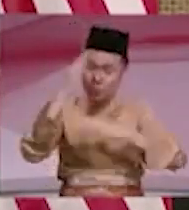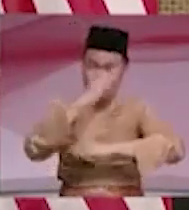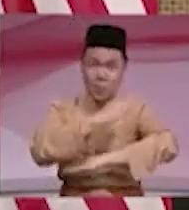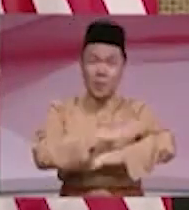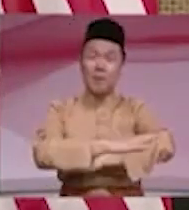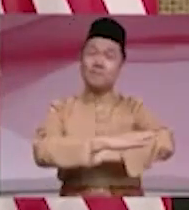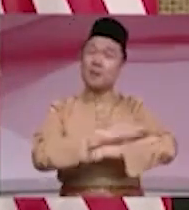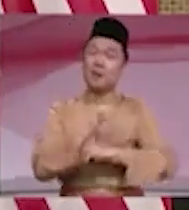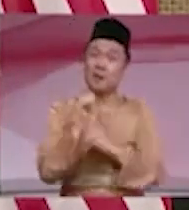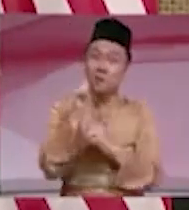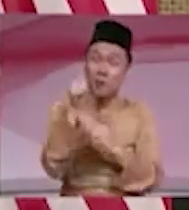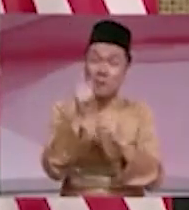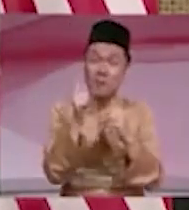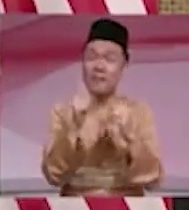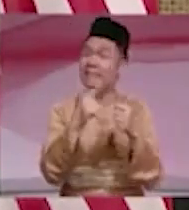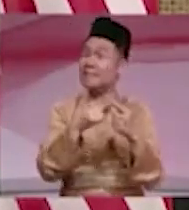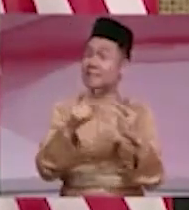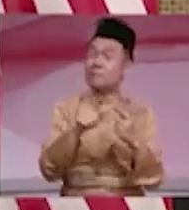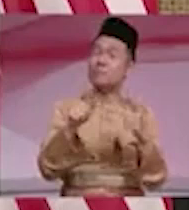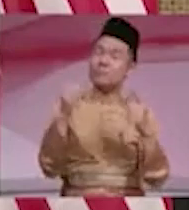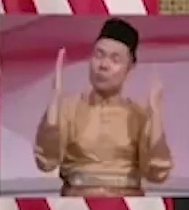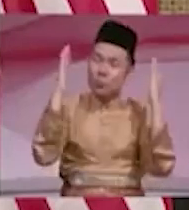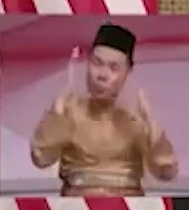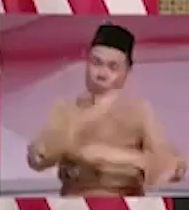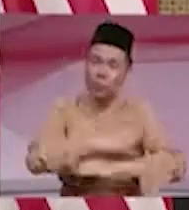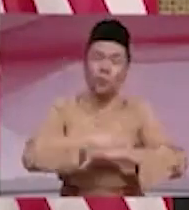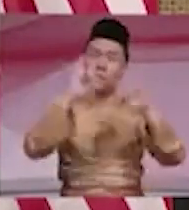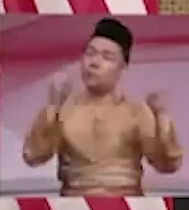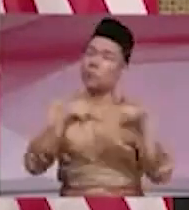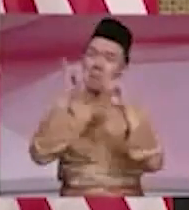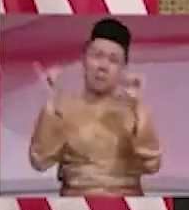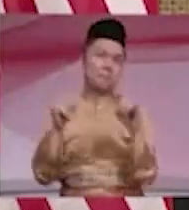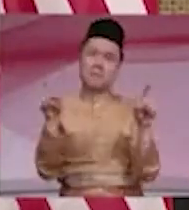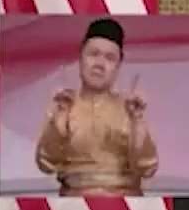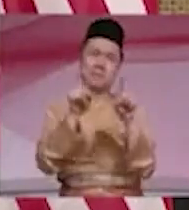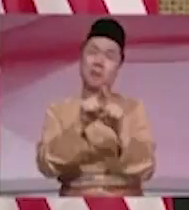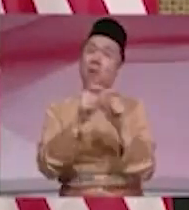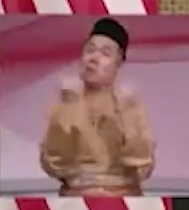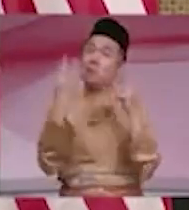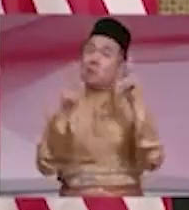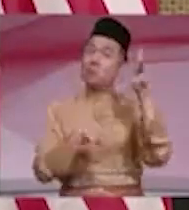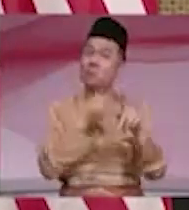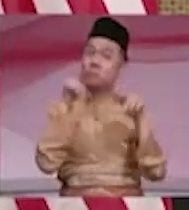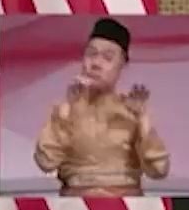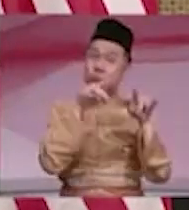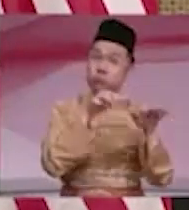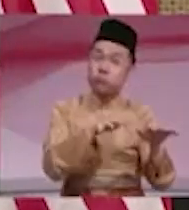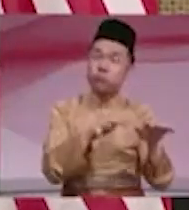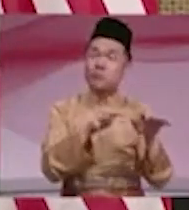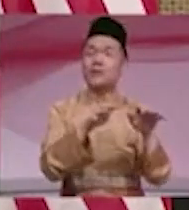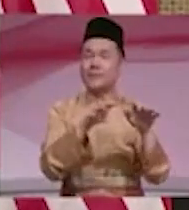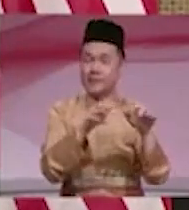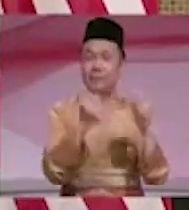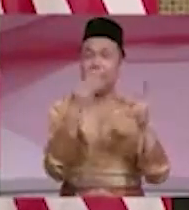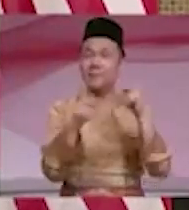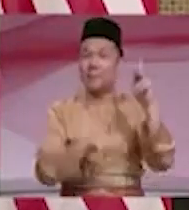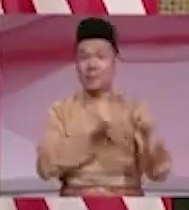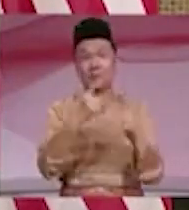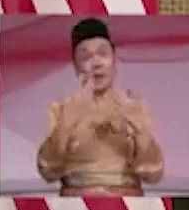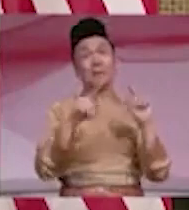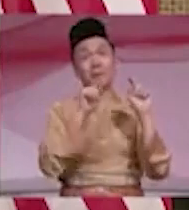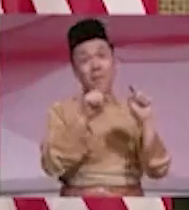tetapi juga masih salat Jumat diadakan ini kalender ramai perantau pulang ke kampung halaman masing-masing